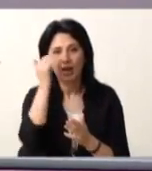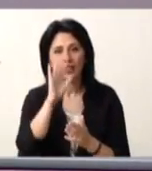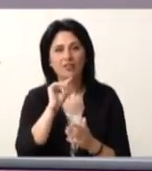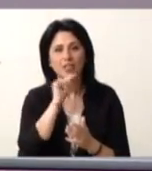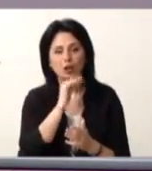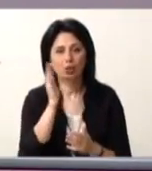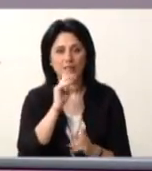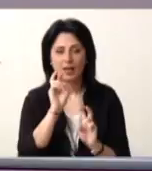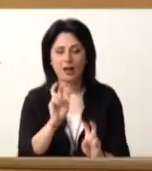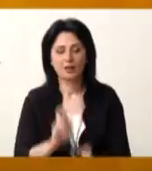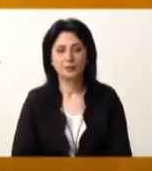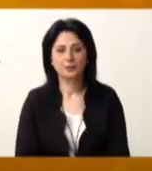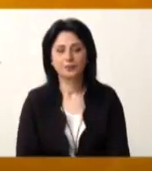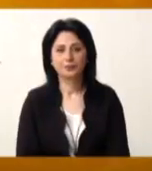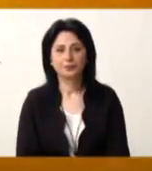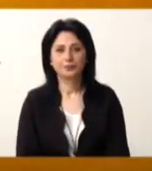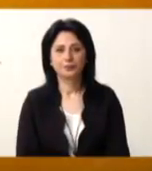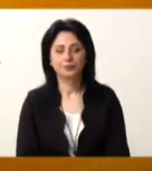დაზოგეთ წყალი.